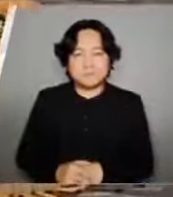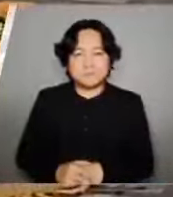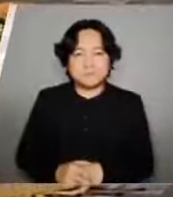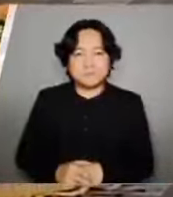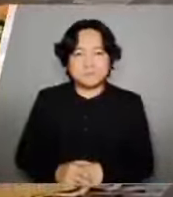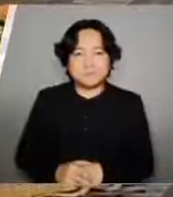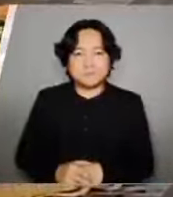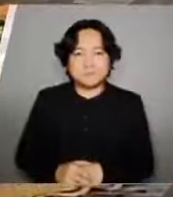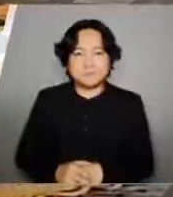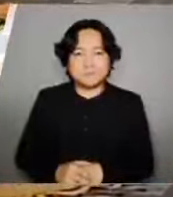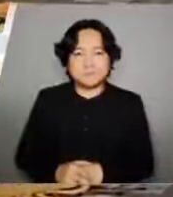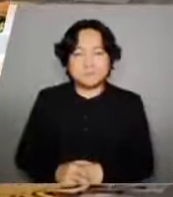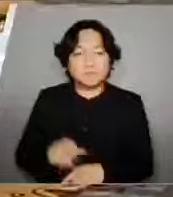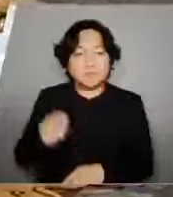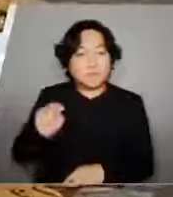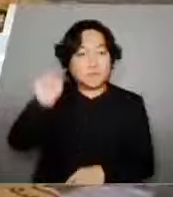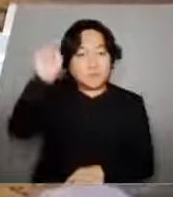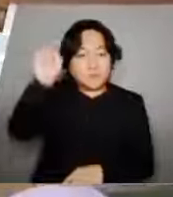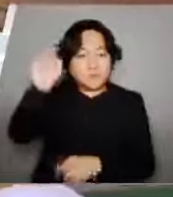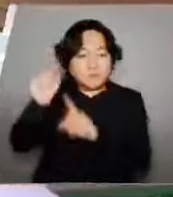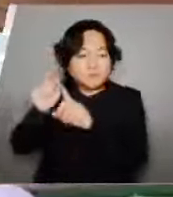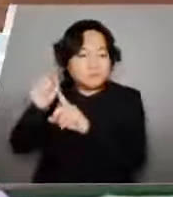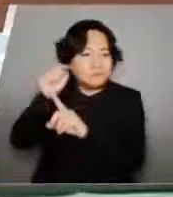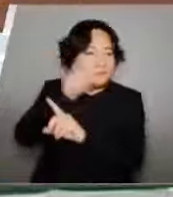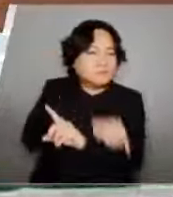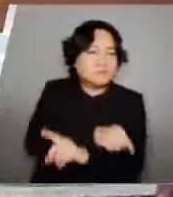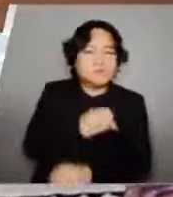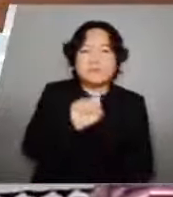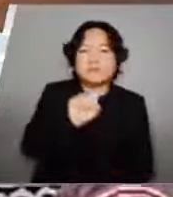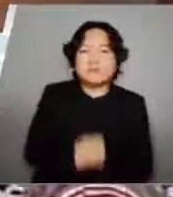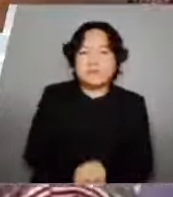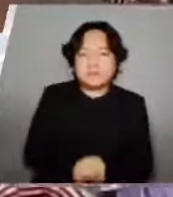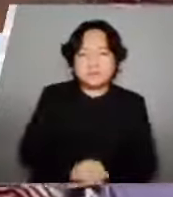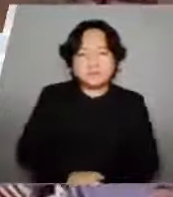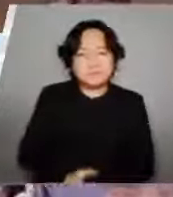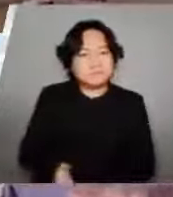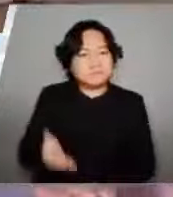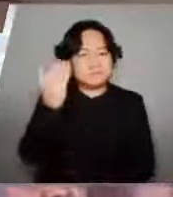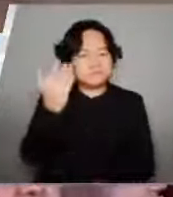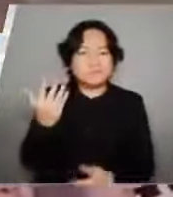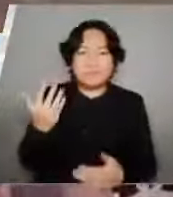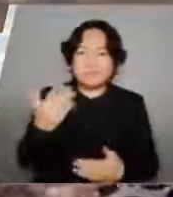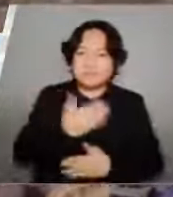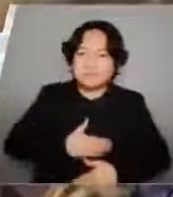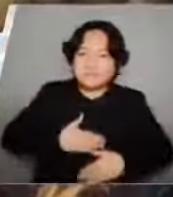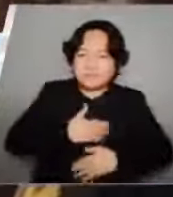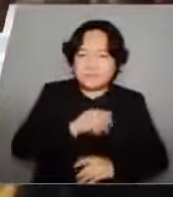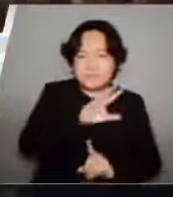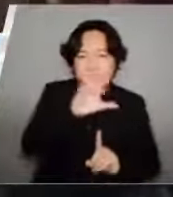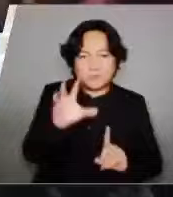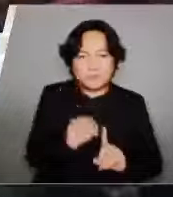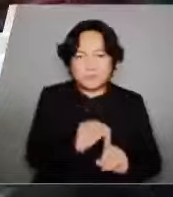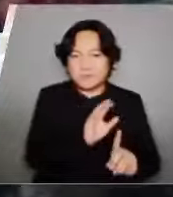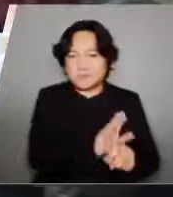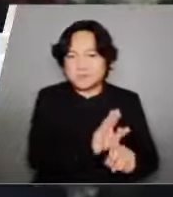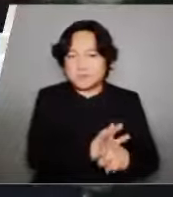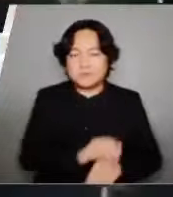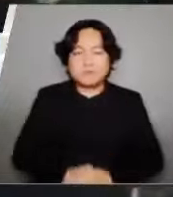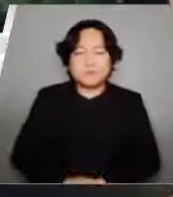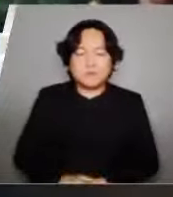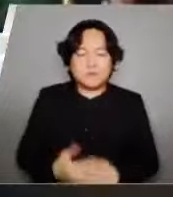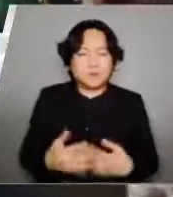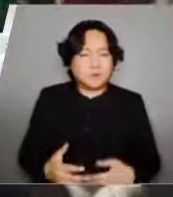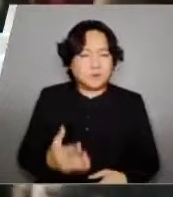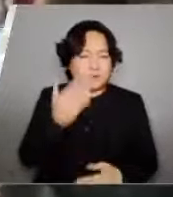From north, punta naman tayo sa south. Halina't makisaya sa iba pa nating kultura. Ito ang makulay na pagdiriwang